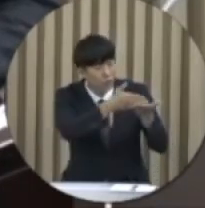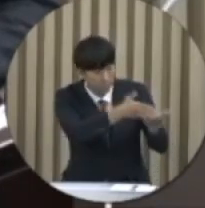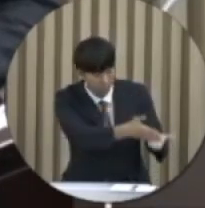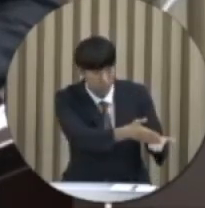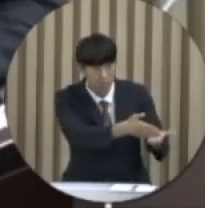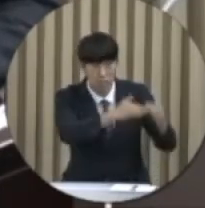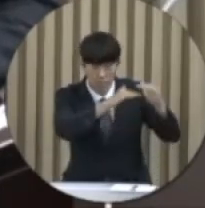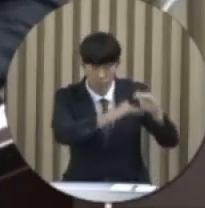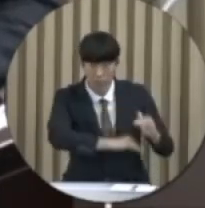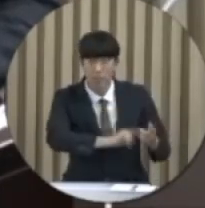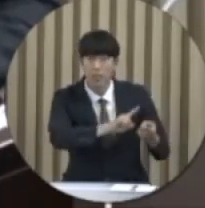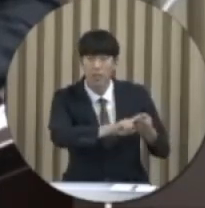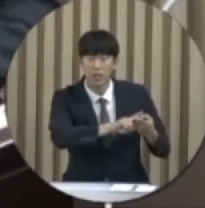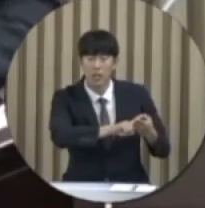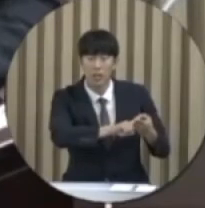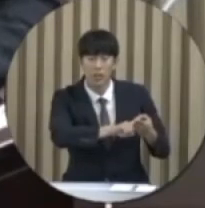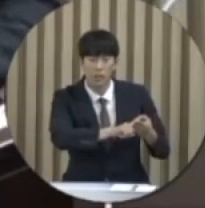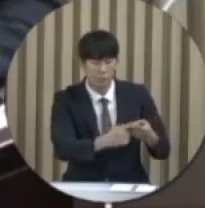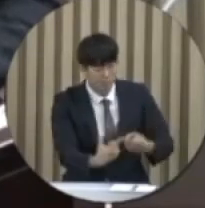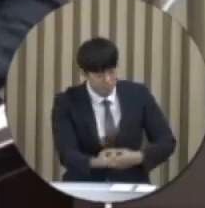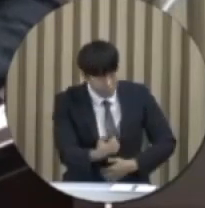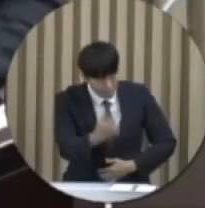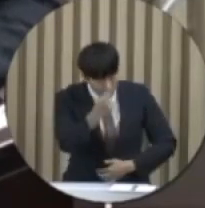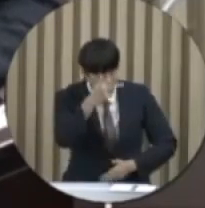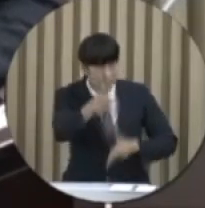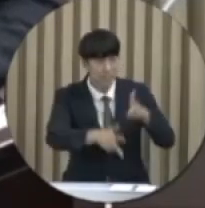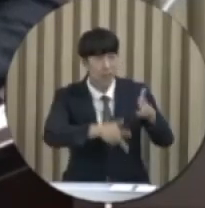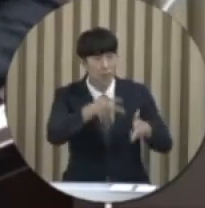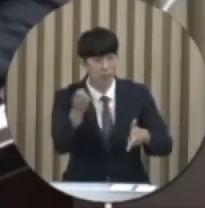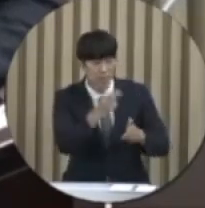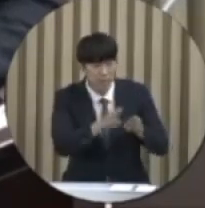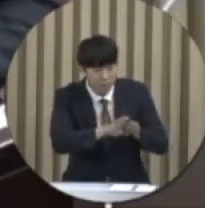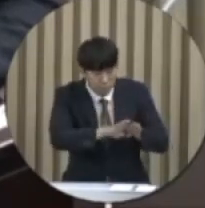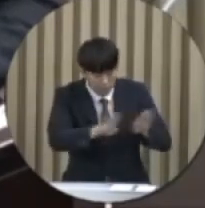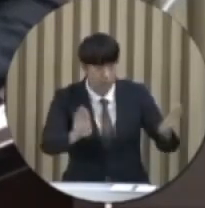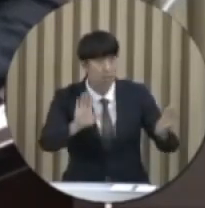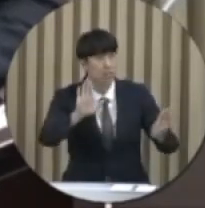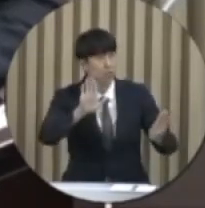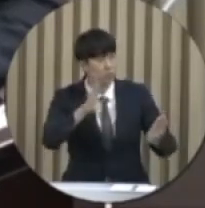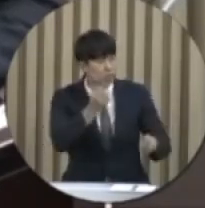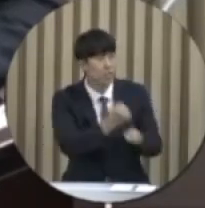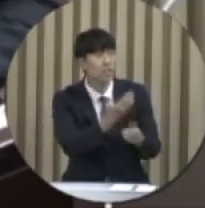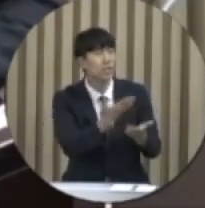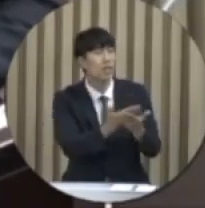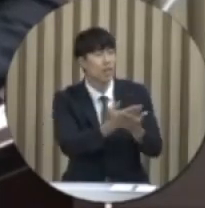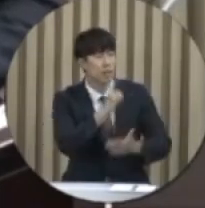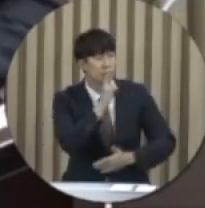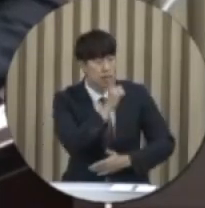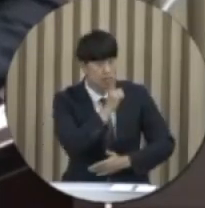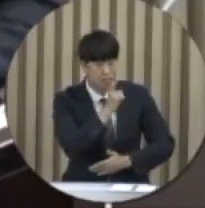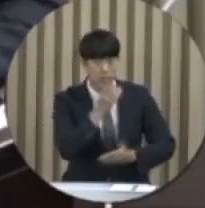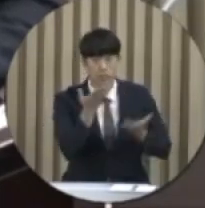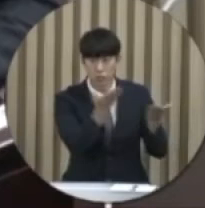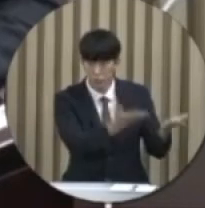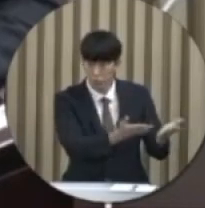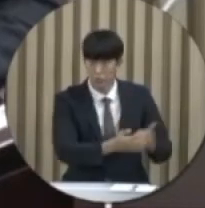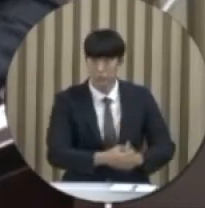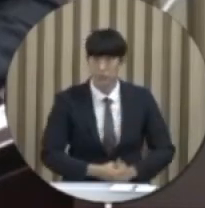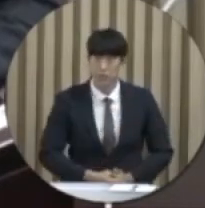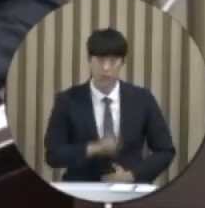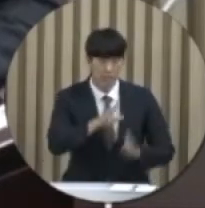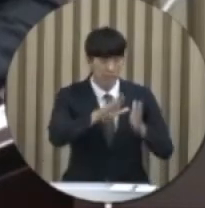사항은 최대한 빨리 사업이 재개되게끔 방법을 만들어 달라고 이렇게 말씀을 해주셨고요. 그때